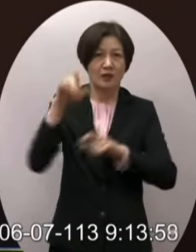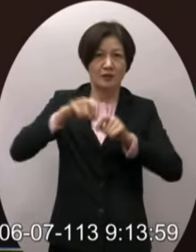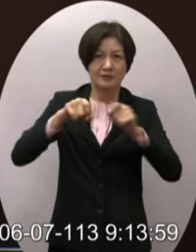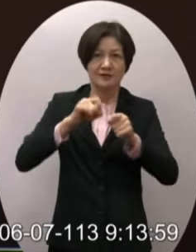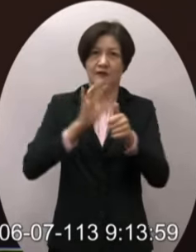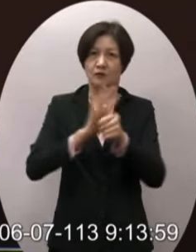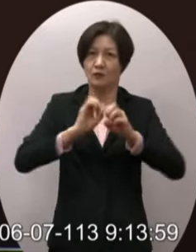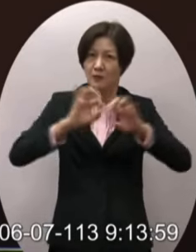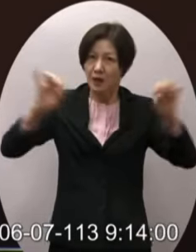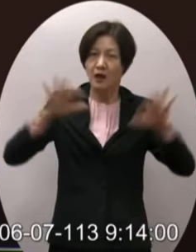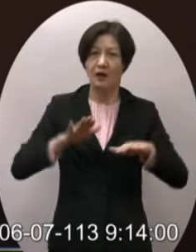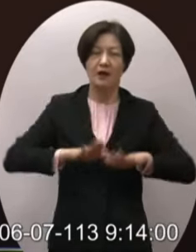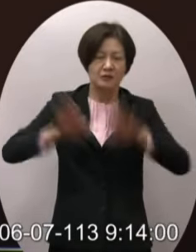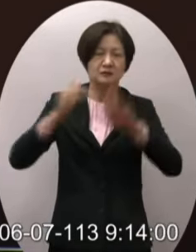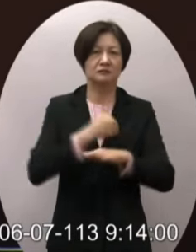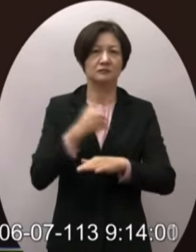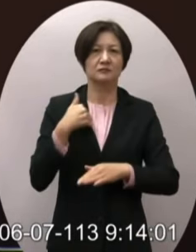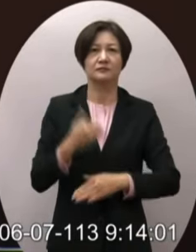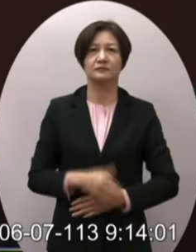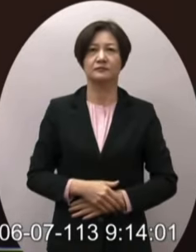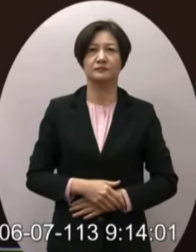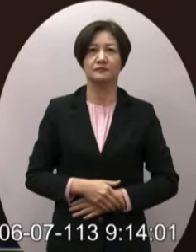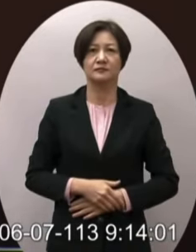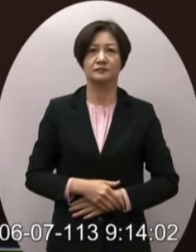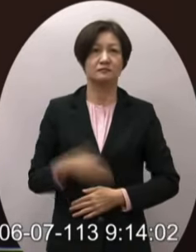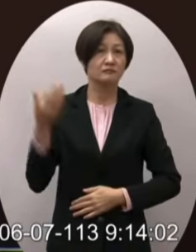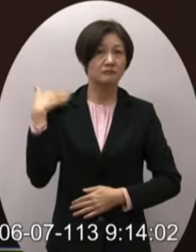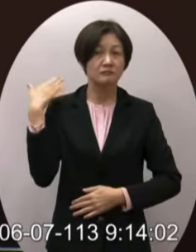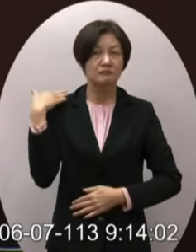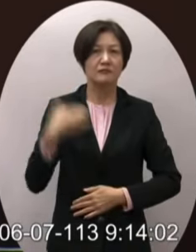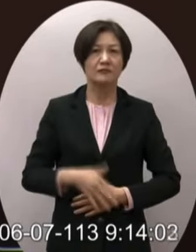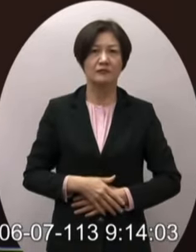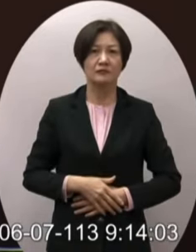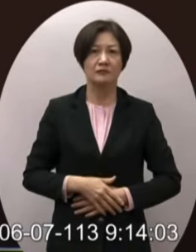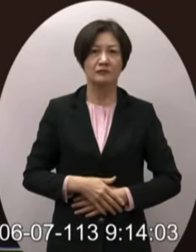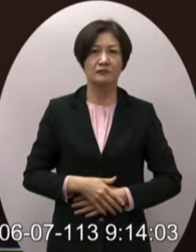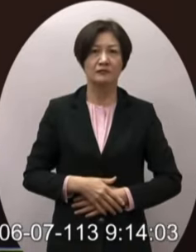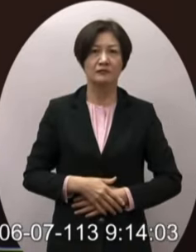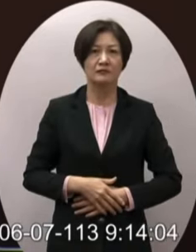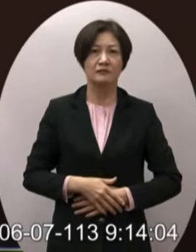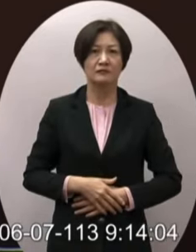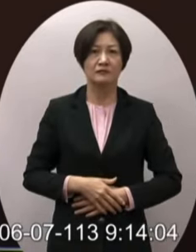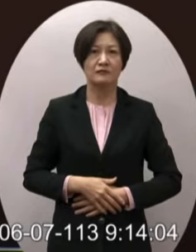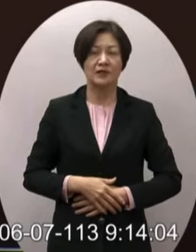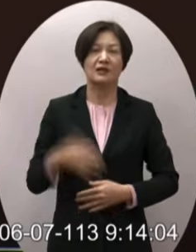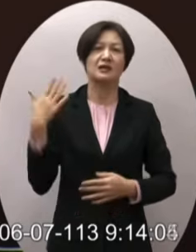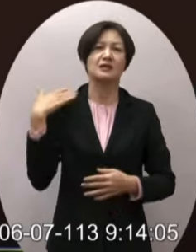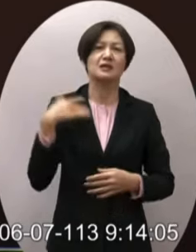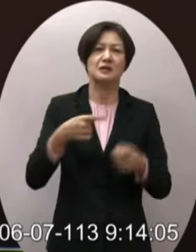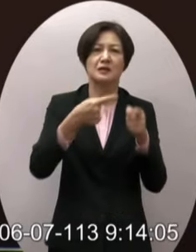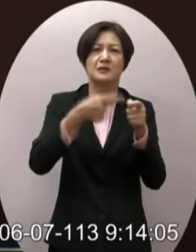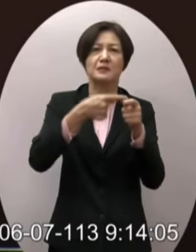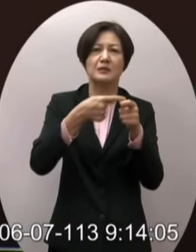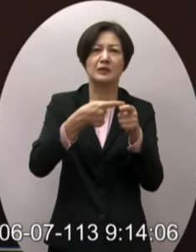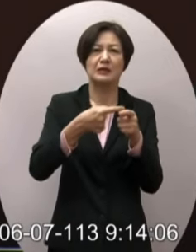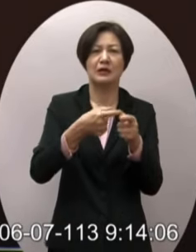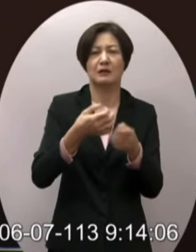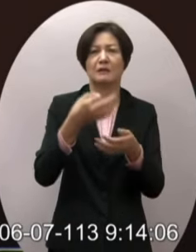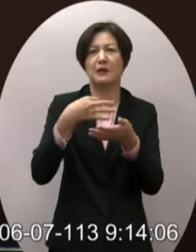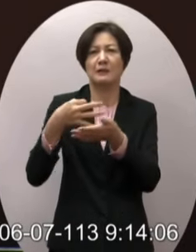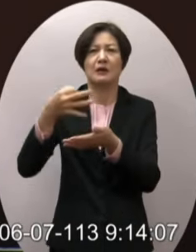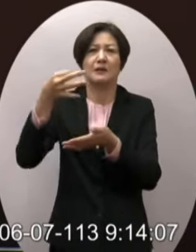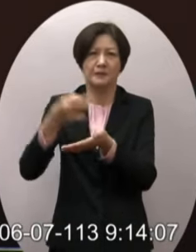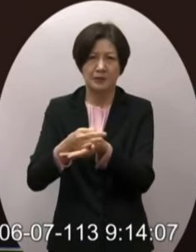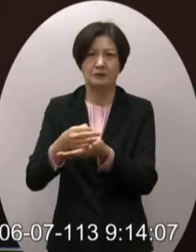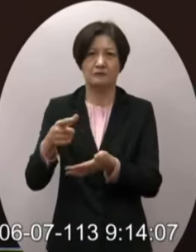广推展我相信都会有很大的帮助。那过去稻农在我们股价低迷的时候，他们都可以全力来